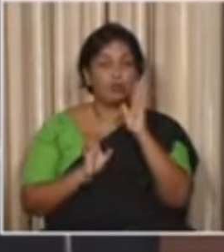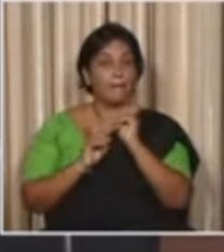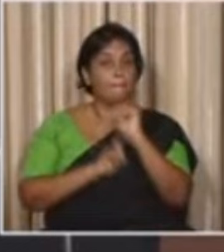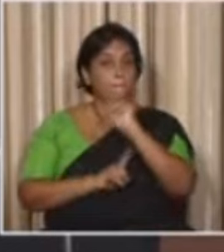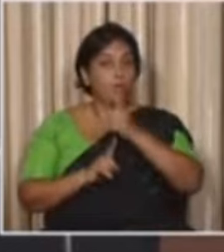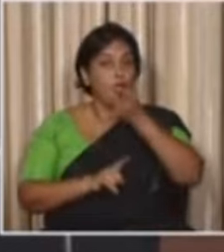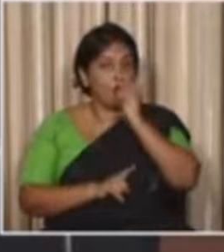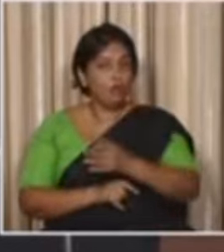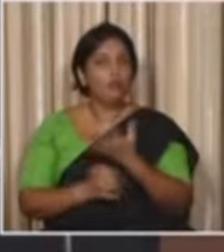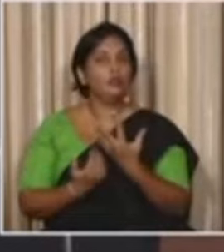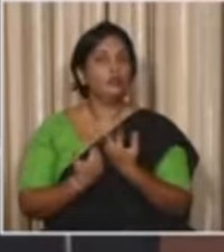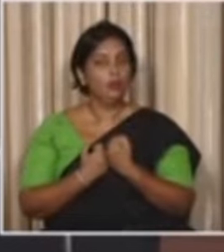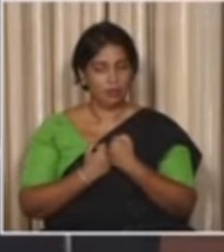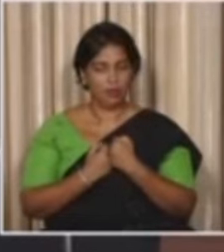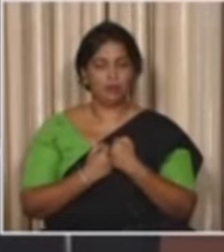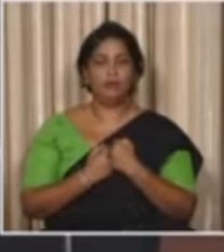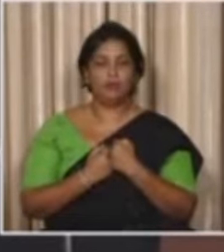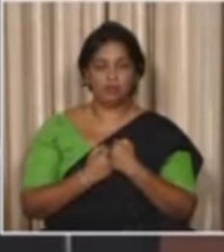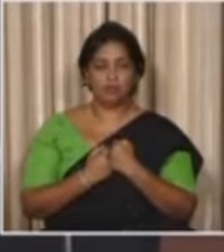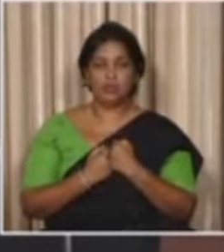අවසරය වුණා. බලන්න